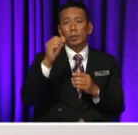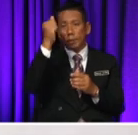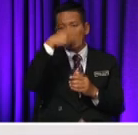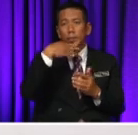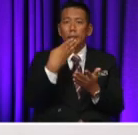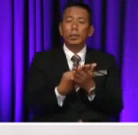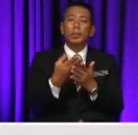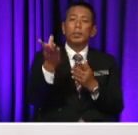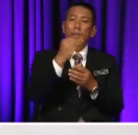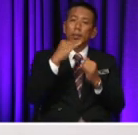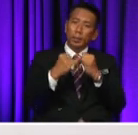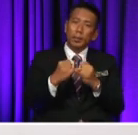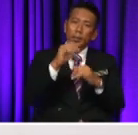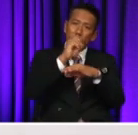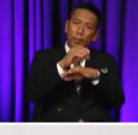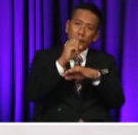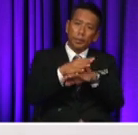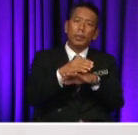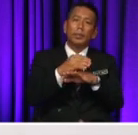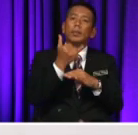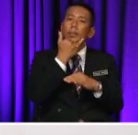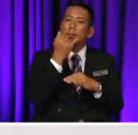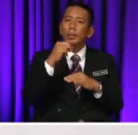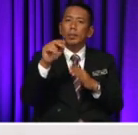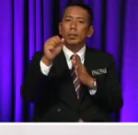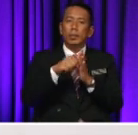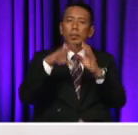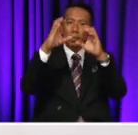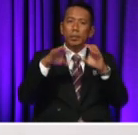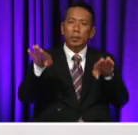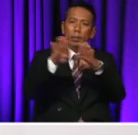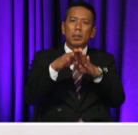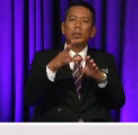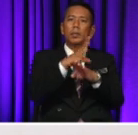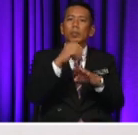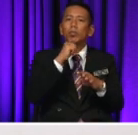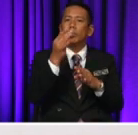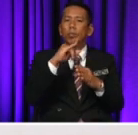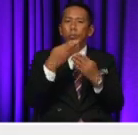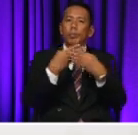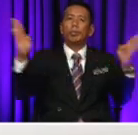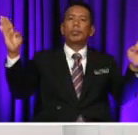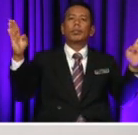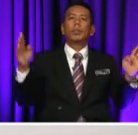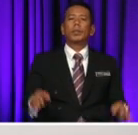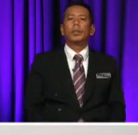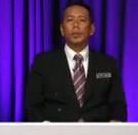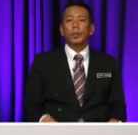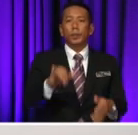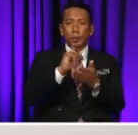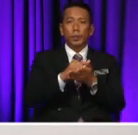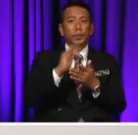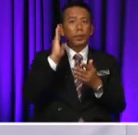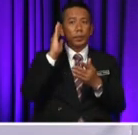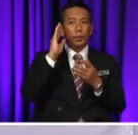menegur kesalahan secara tertutup dan bukan yang terbuka Oke itulah yang kita jumpa dalam soal